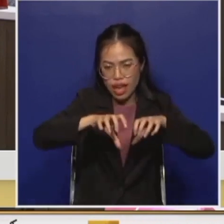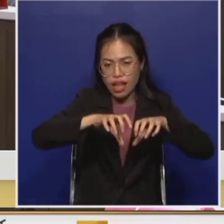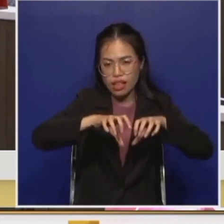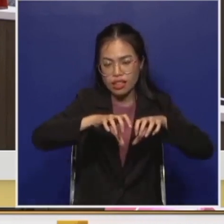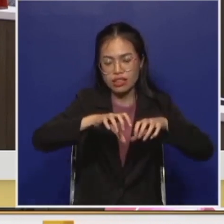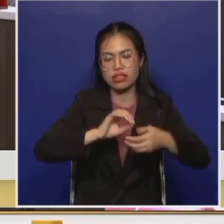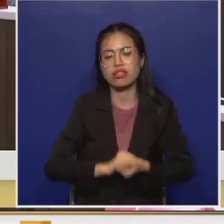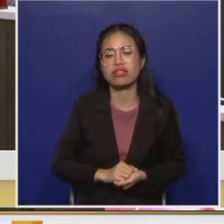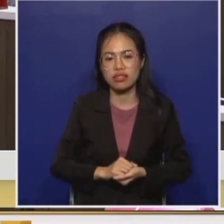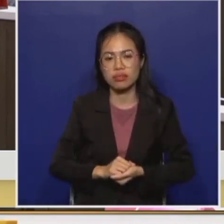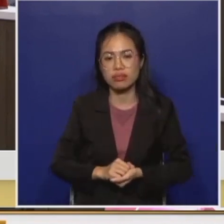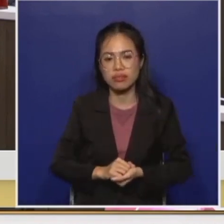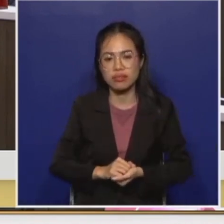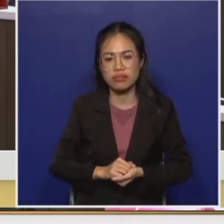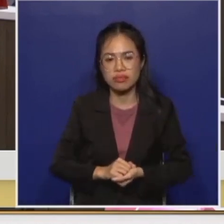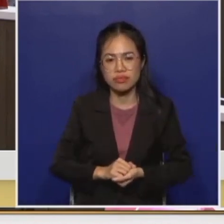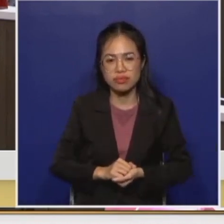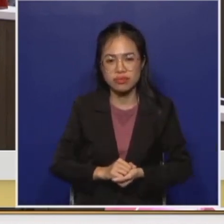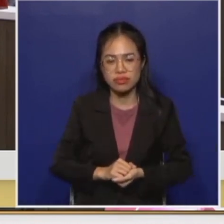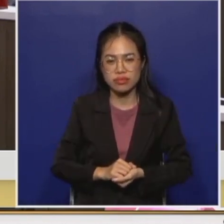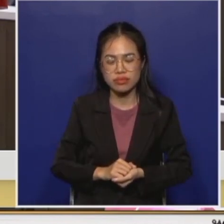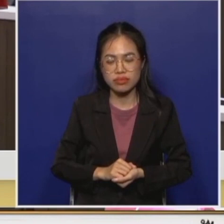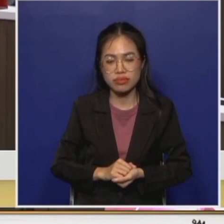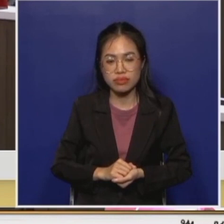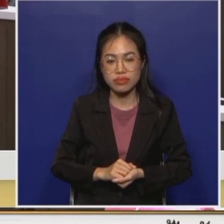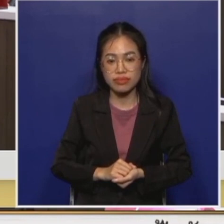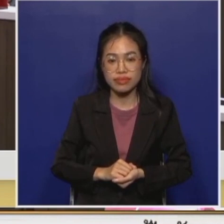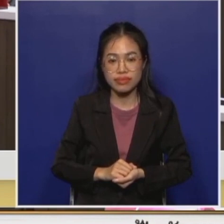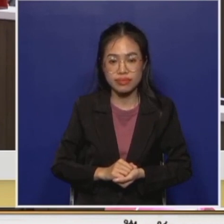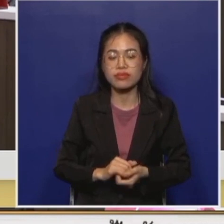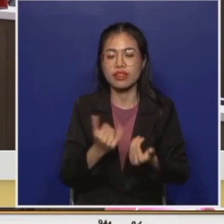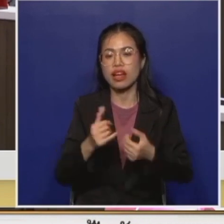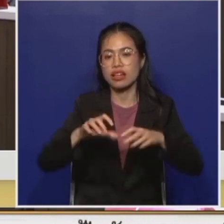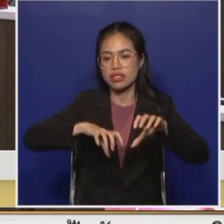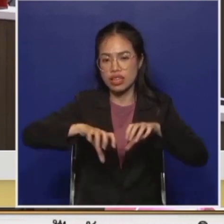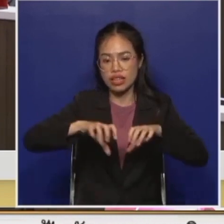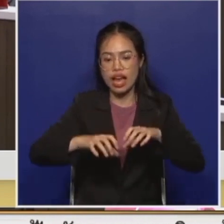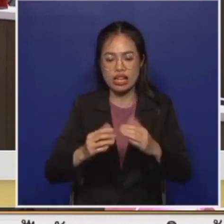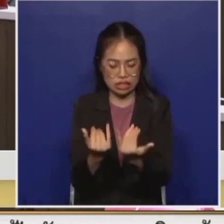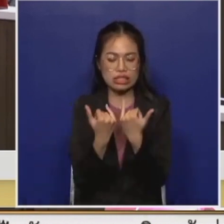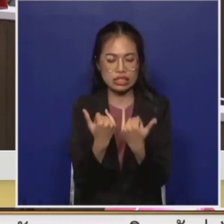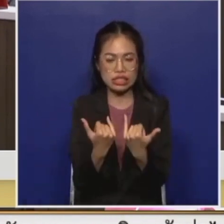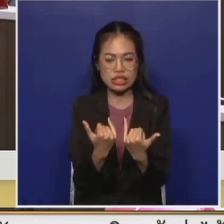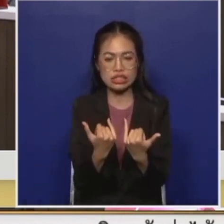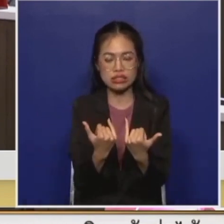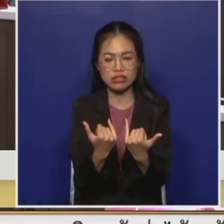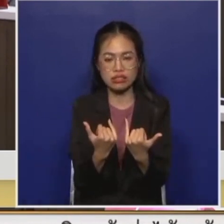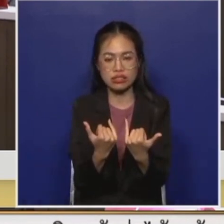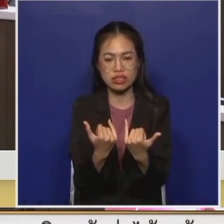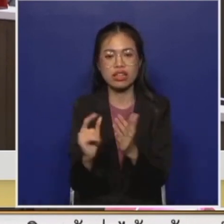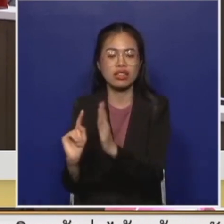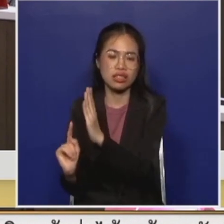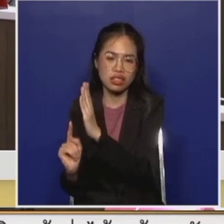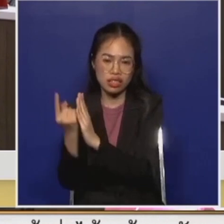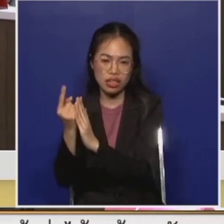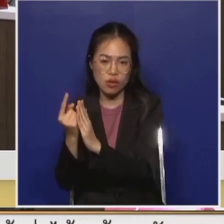นในการนำเริการการอิปรายในครั้งนี้ที่เราเริมมา